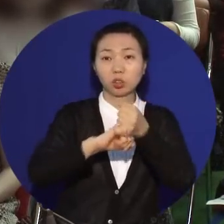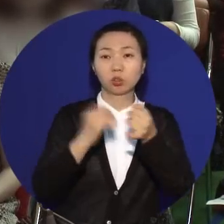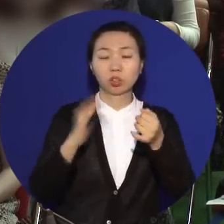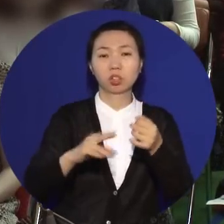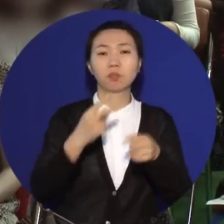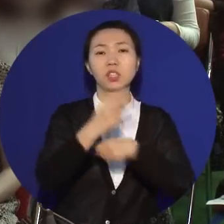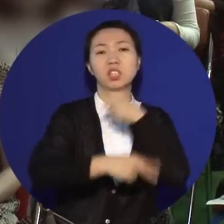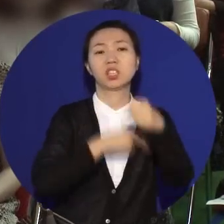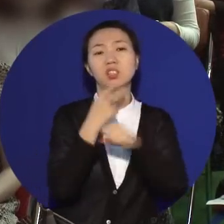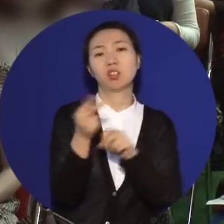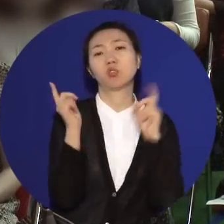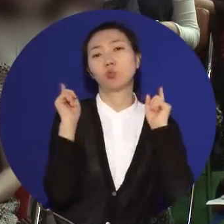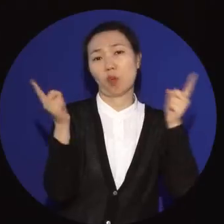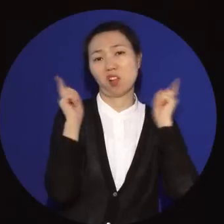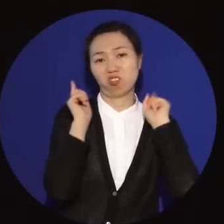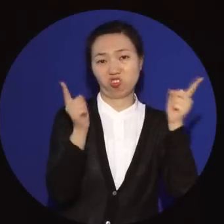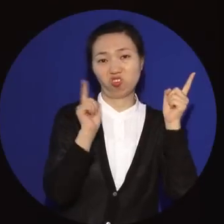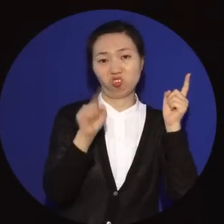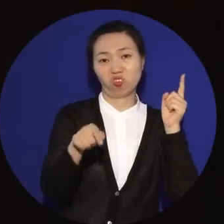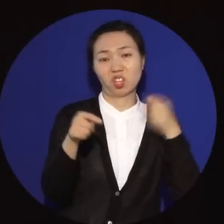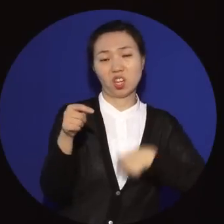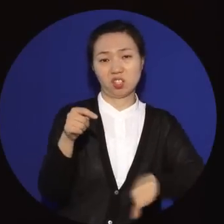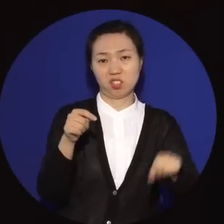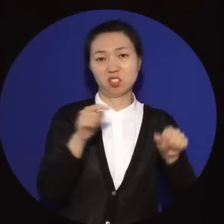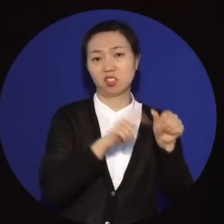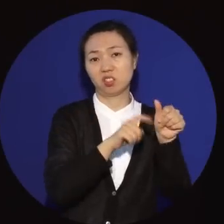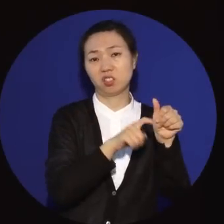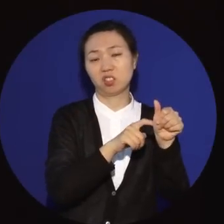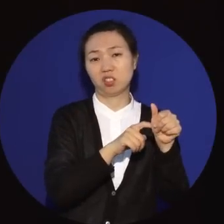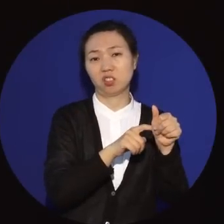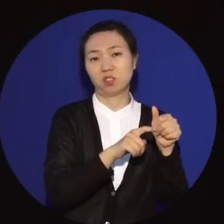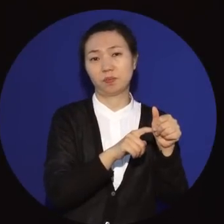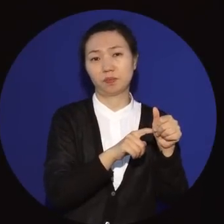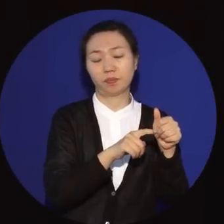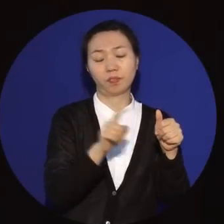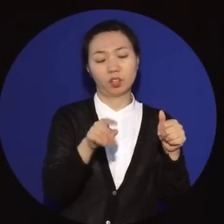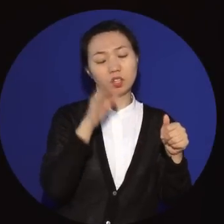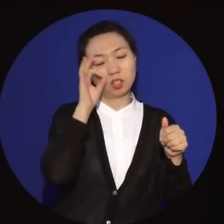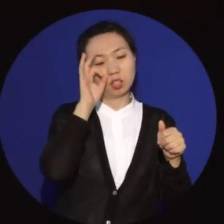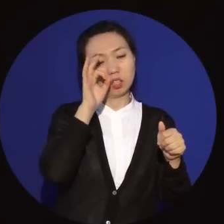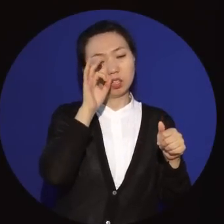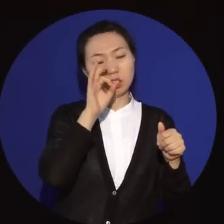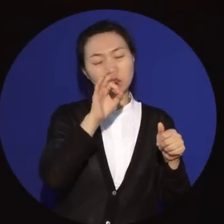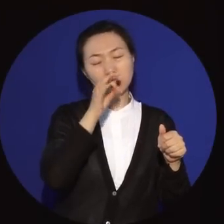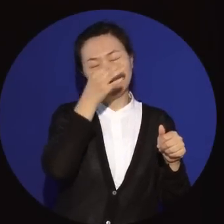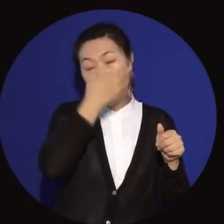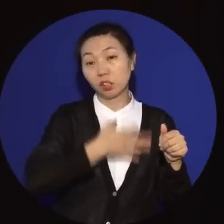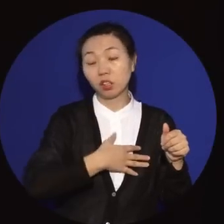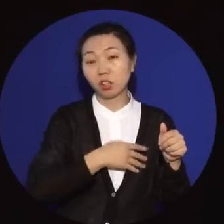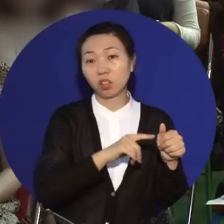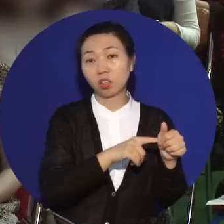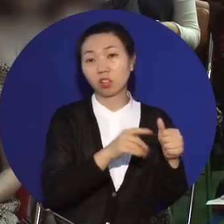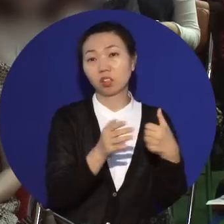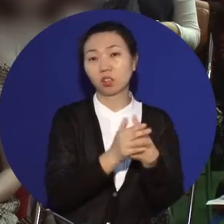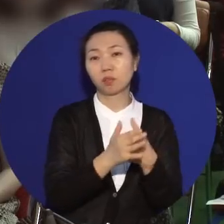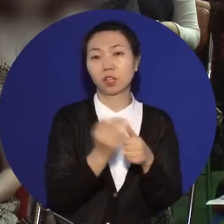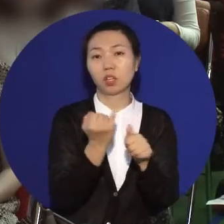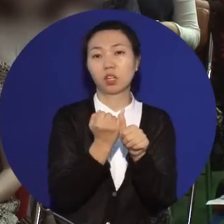이상 놀았어요. 놀고 하다 못해 보다 못하니까 우리 며느리가